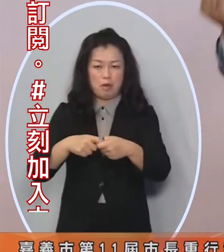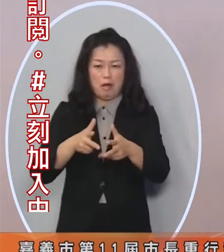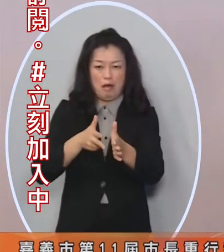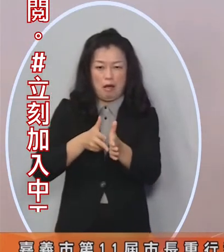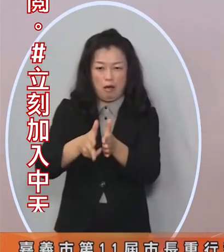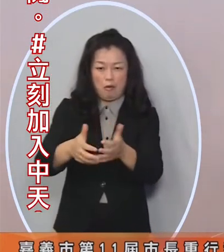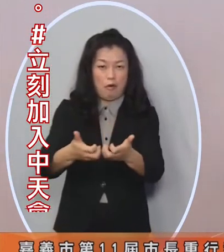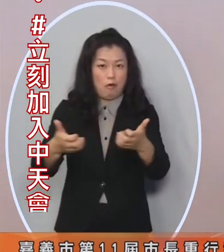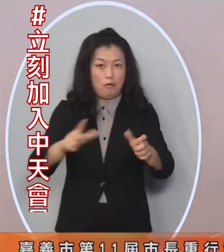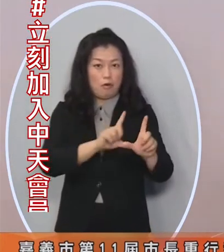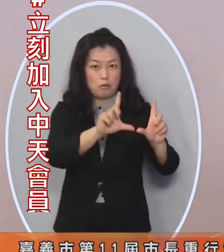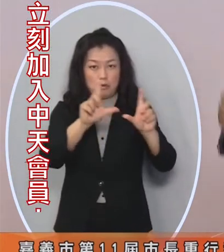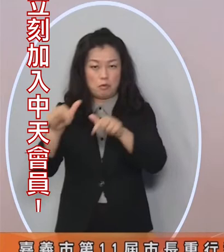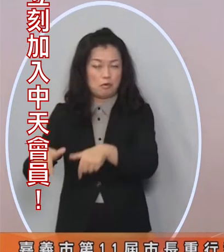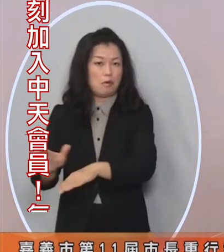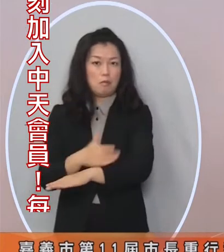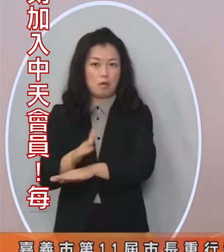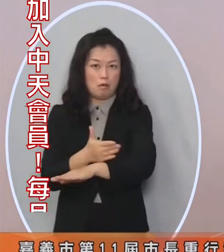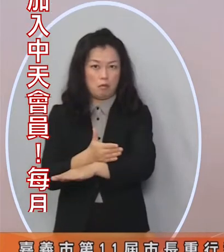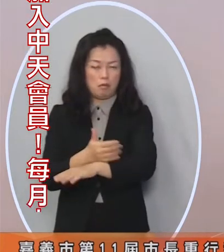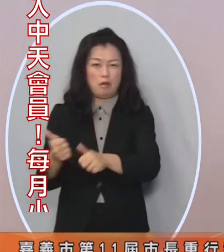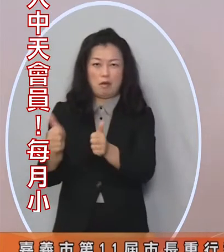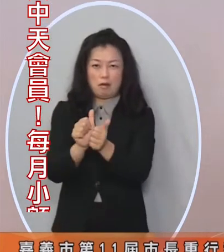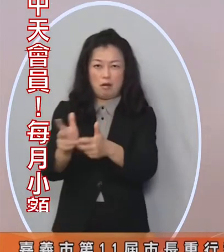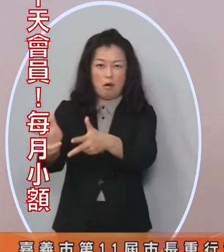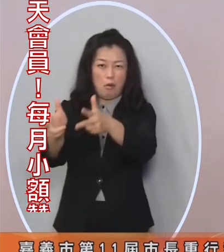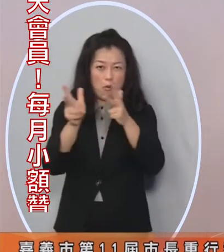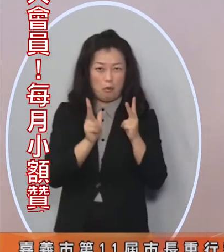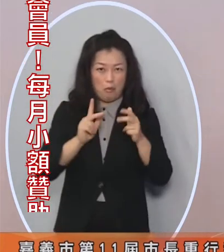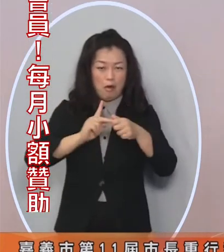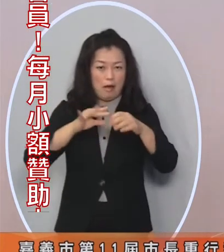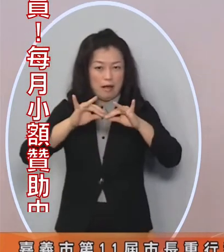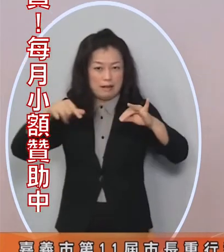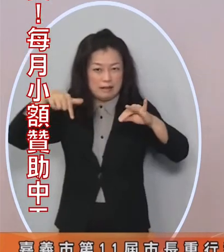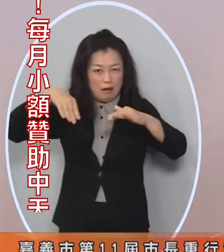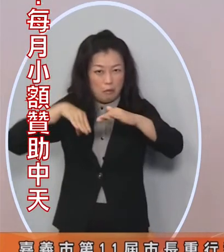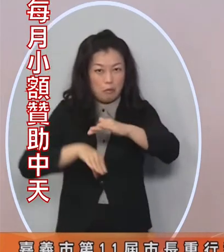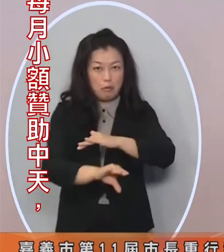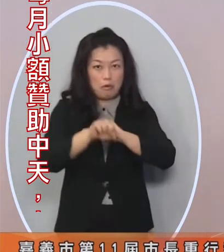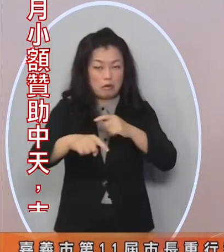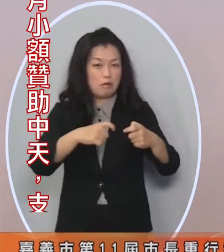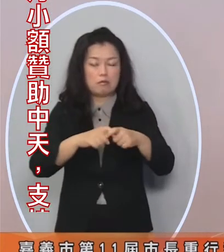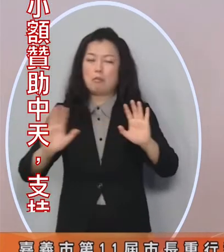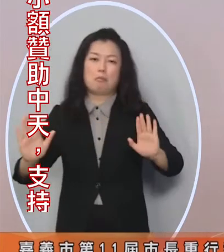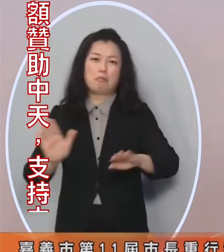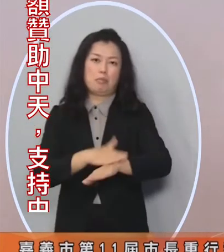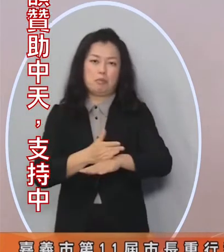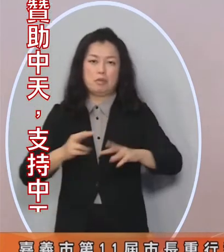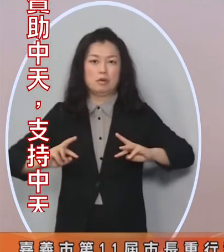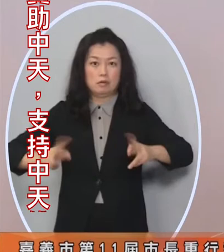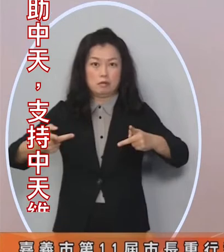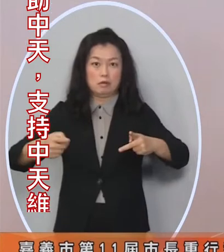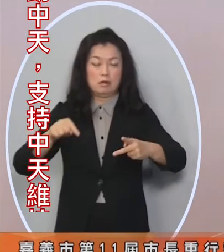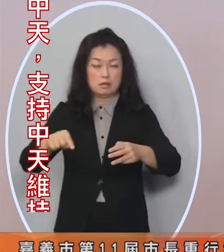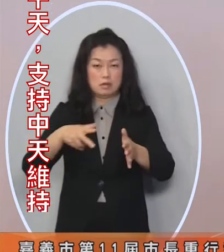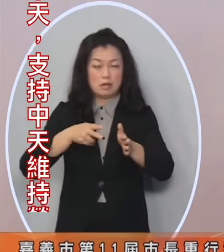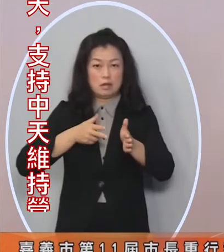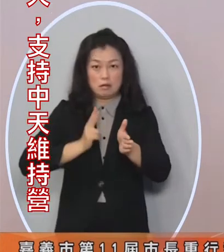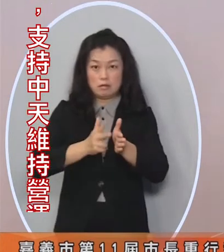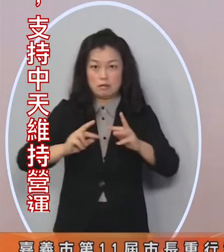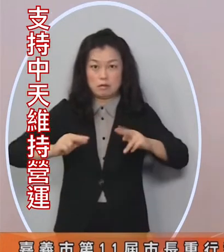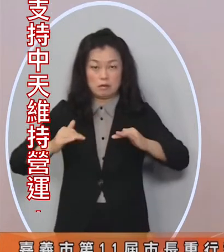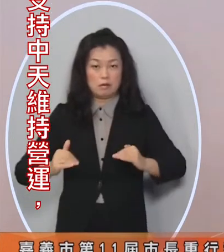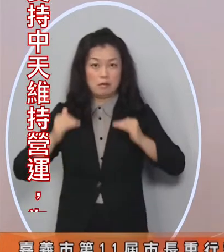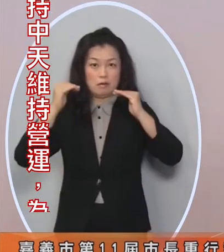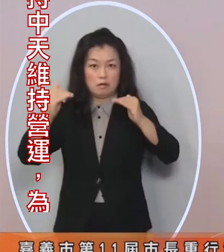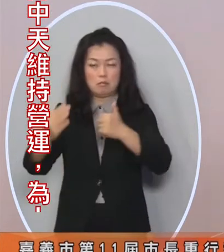然后全部靠路桥跟地下道在连结。所以，铁路高架化会带来嘉义市的重大发展。但是，